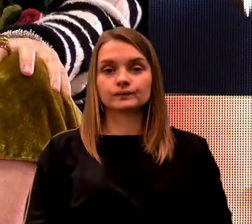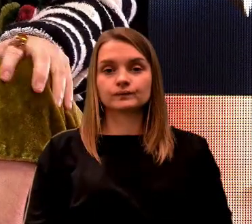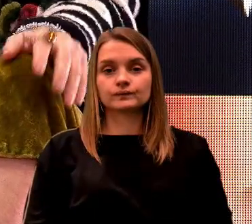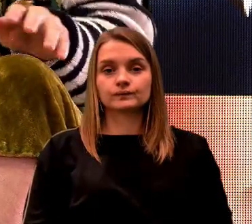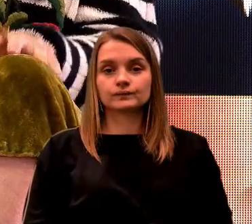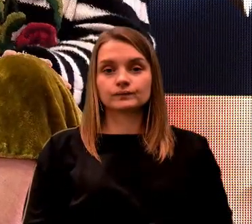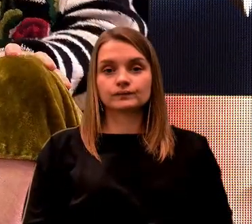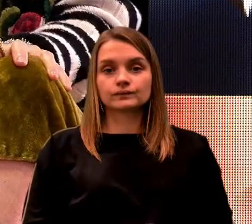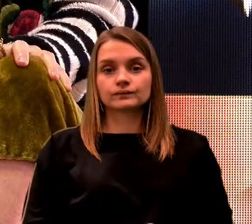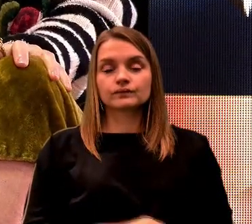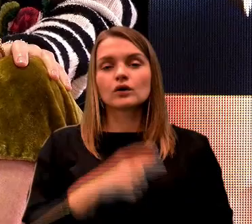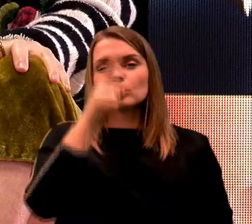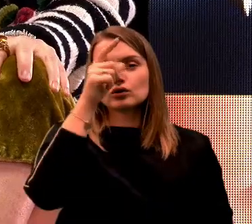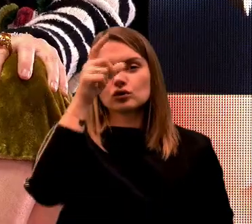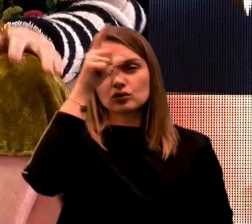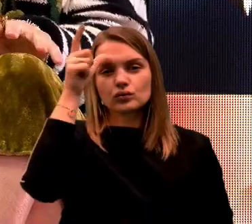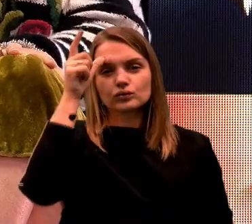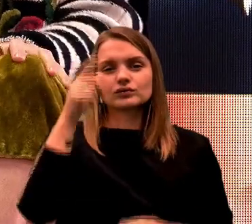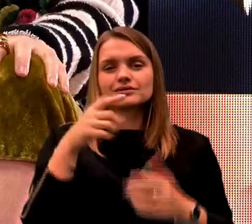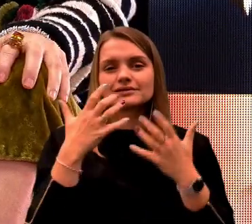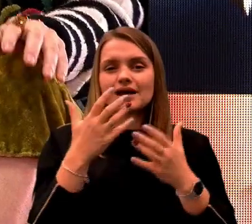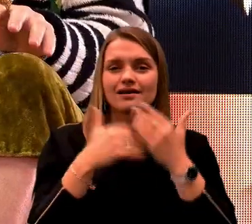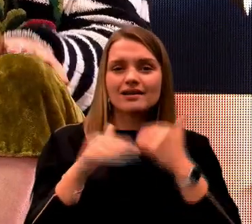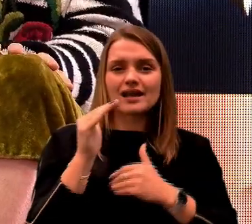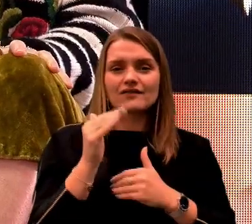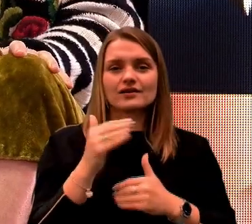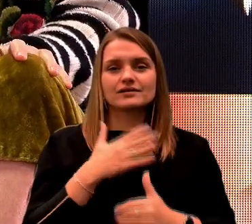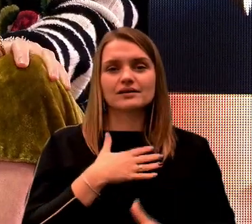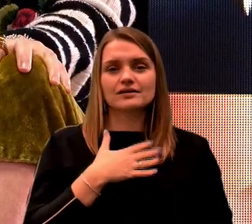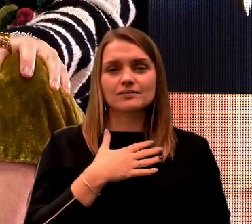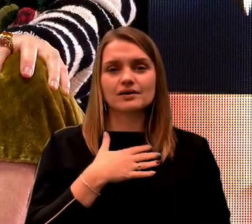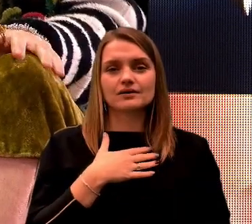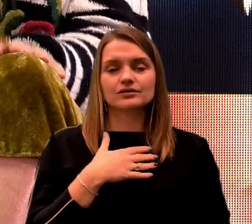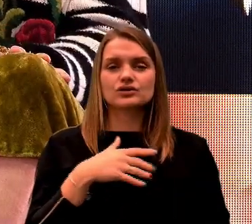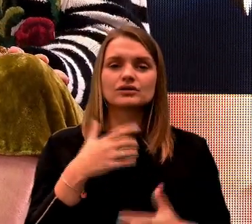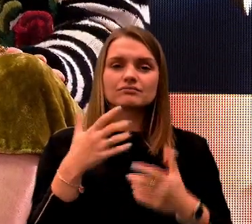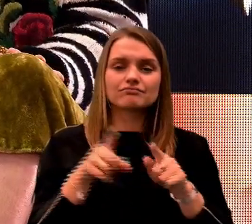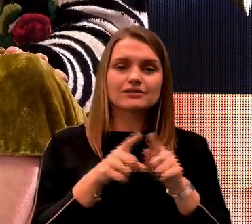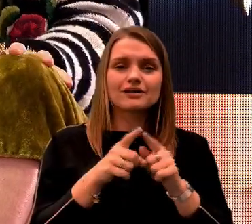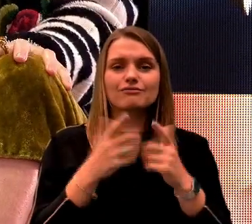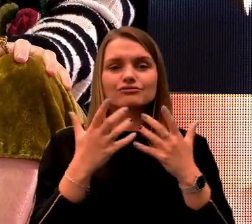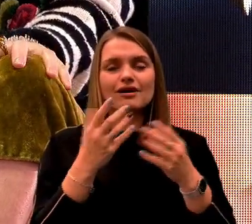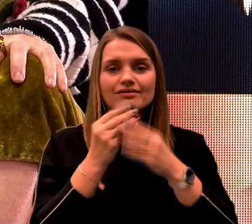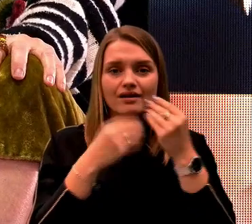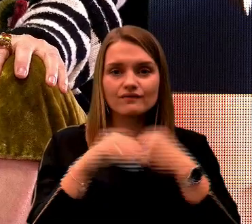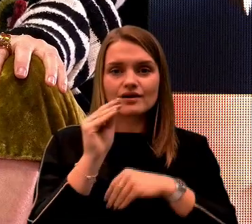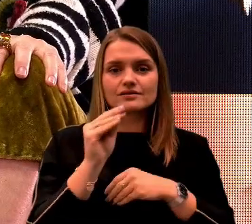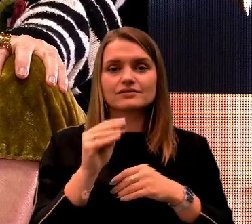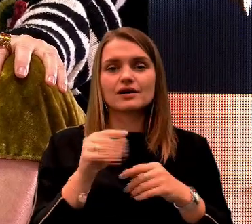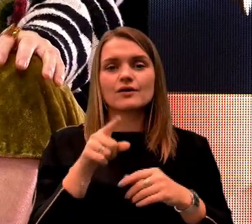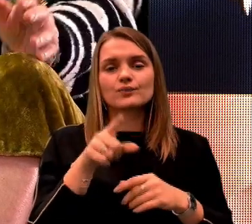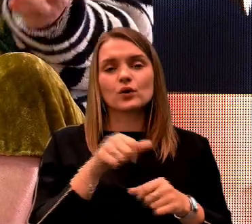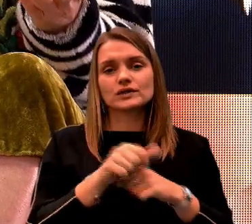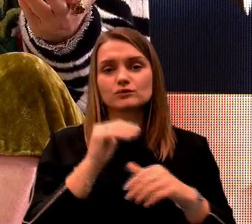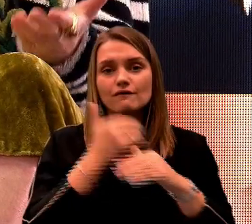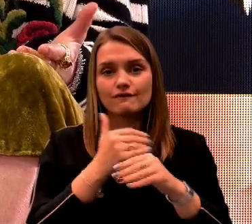pazerny, chciałby mieć jak najwięcej. Biznes jest też greedy, czyli też jest pazerny i też chciałby jak najwięcej. W końcu po to jesteśmy w